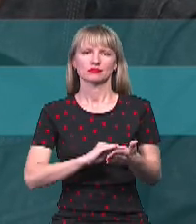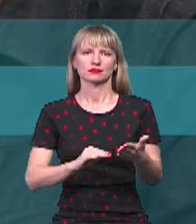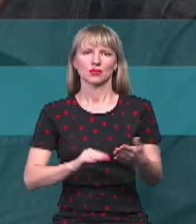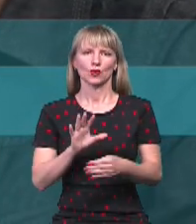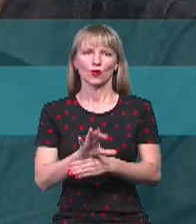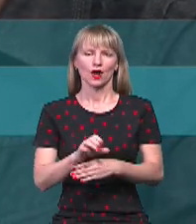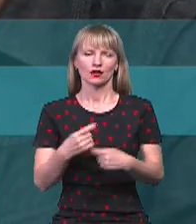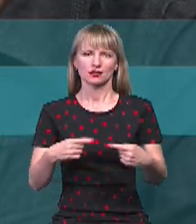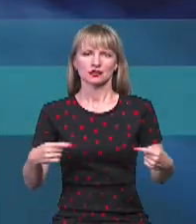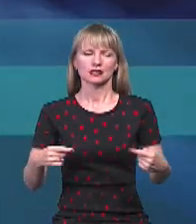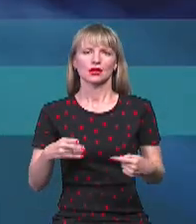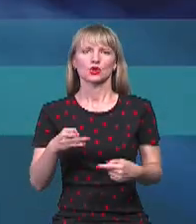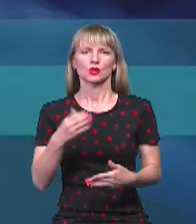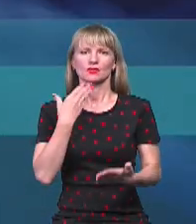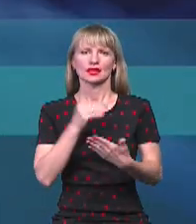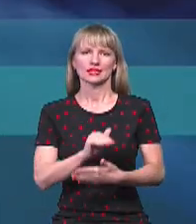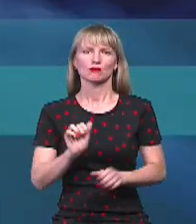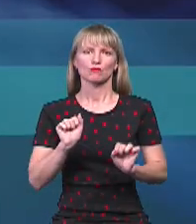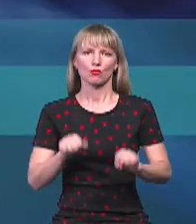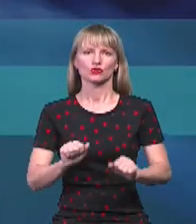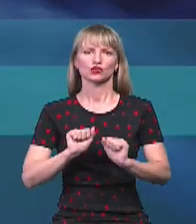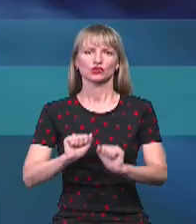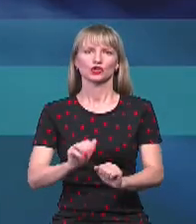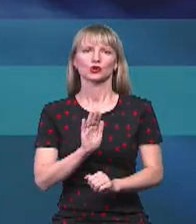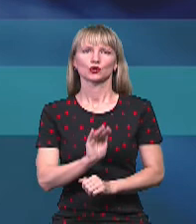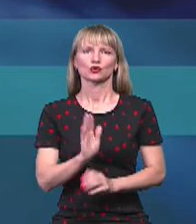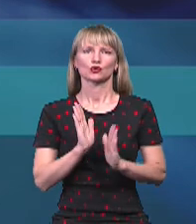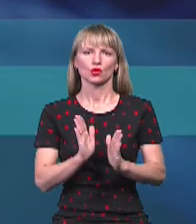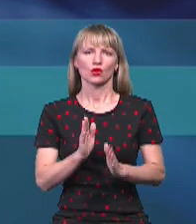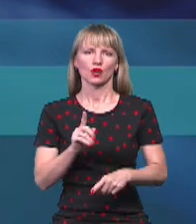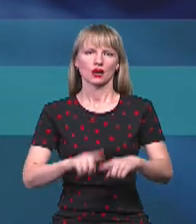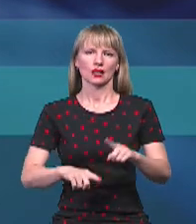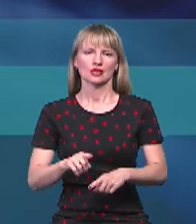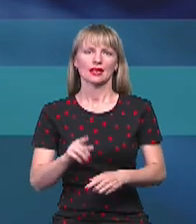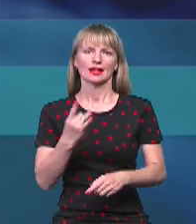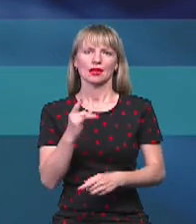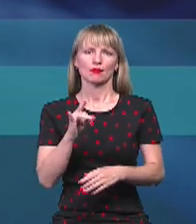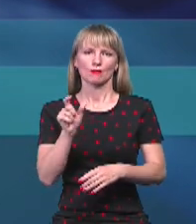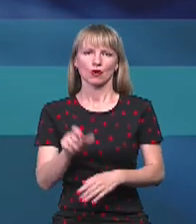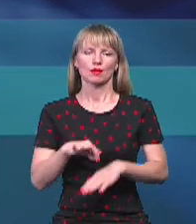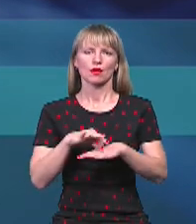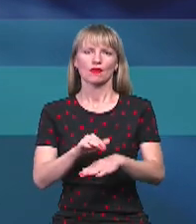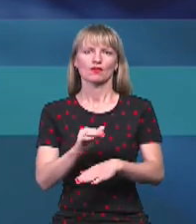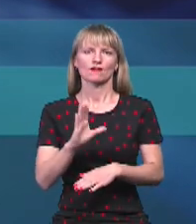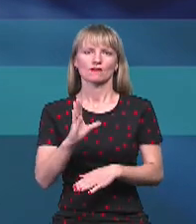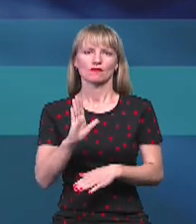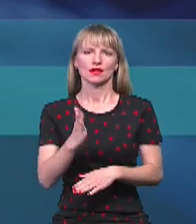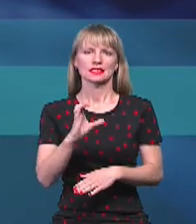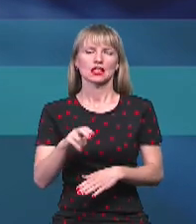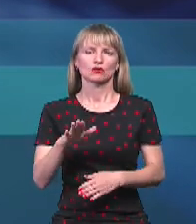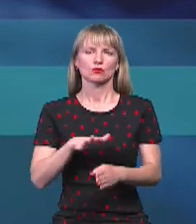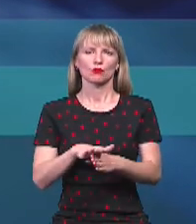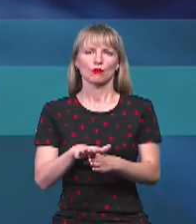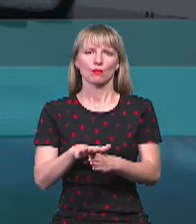тому подобное, то своих детей могут защитить только родители. Ведь ребенок проводит в детском саду большую часть